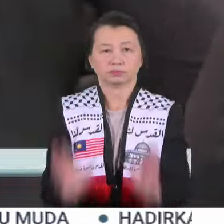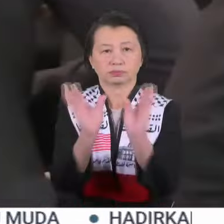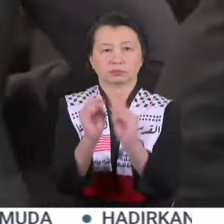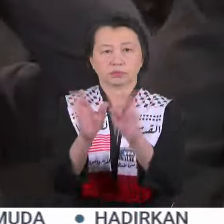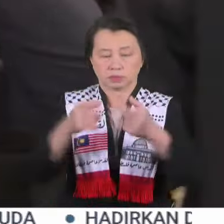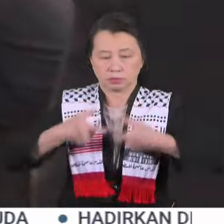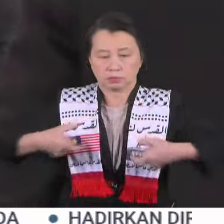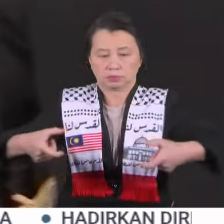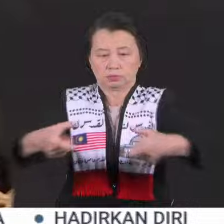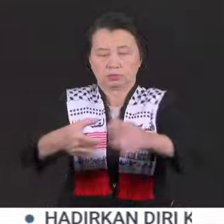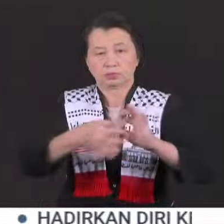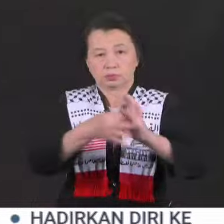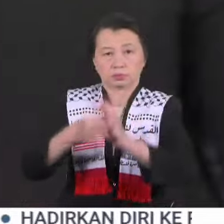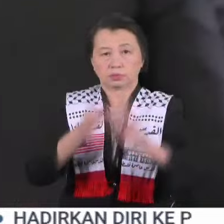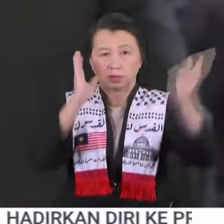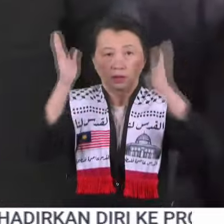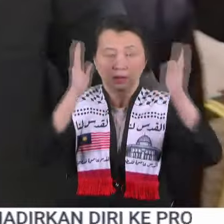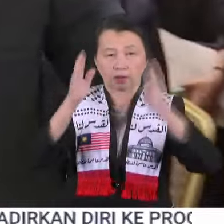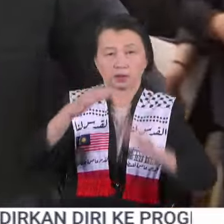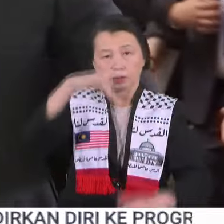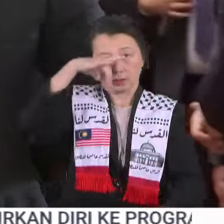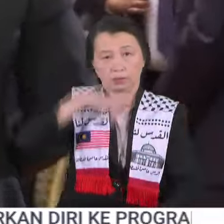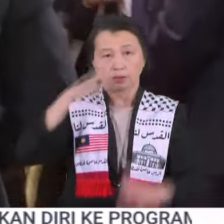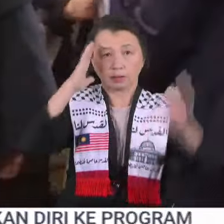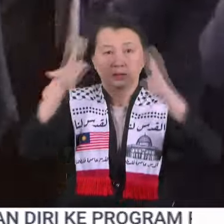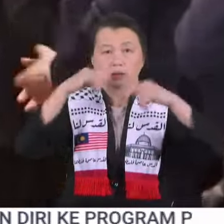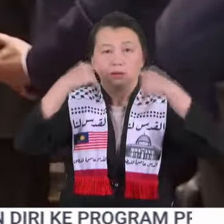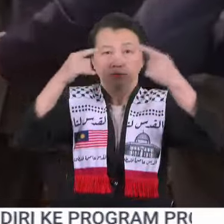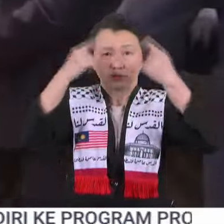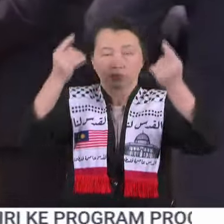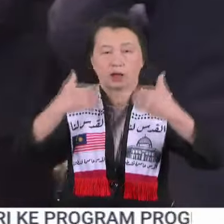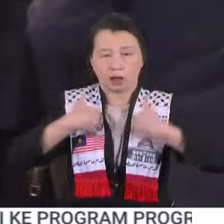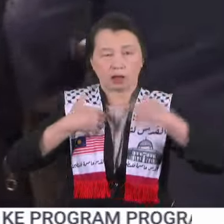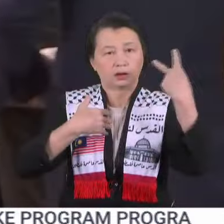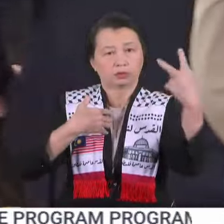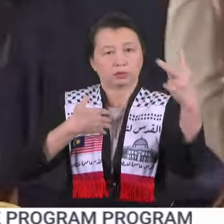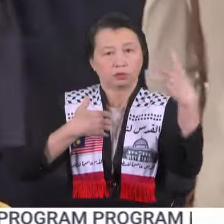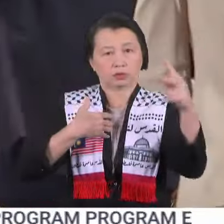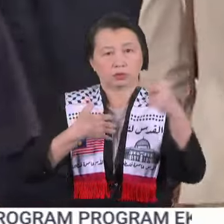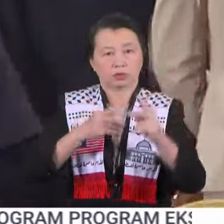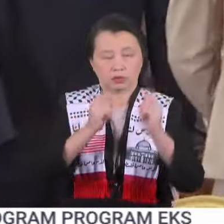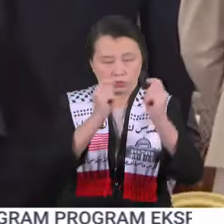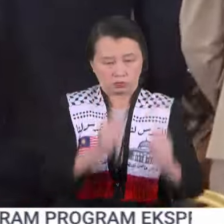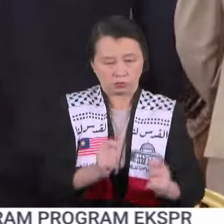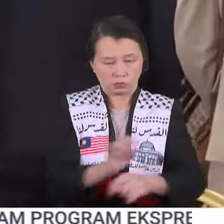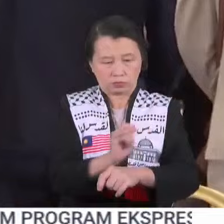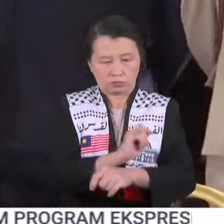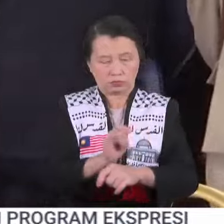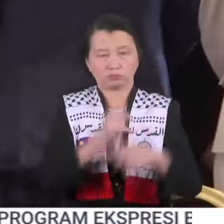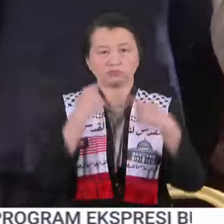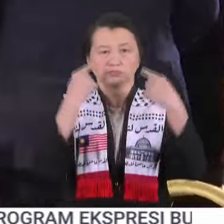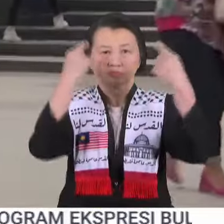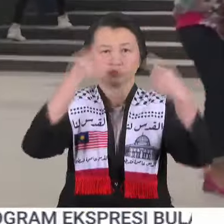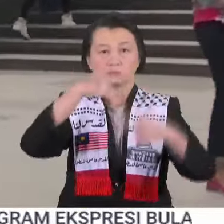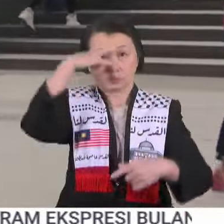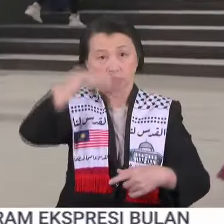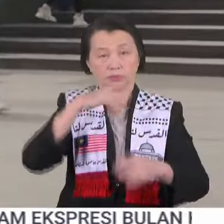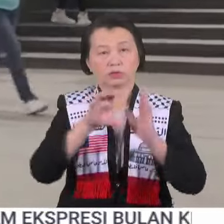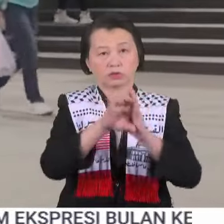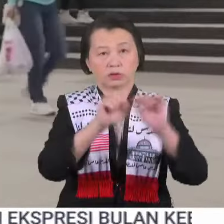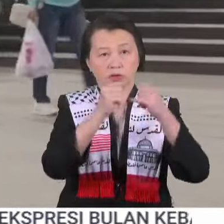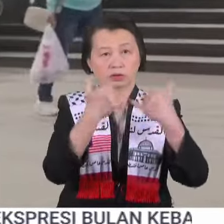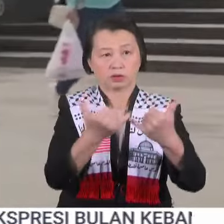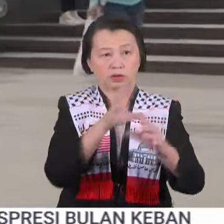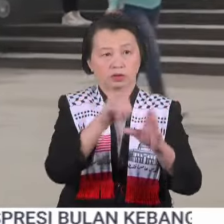Mesyuarat Meja Bulat Kerjasama Ekonomi Kazakhstan Malaysia berjaya menghimpunkan 12 tokoh industri terkemuka Kazakhstan, antaranya